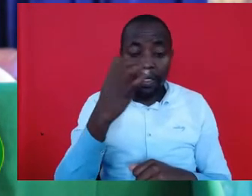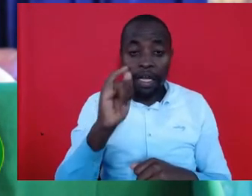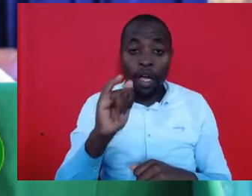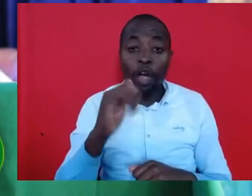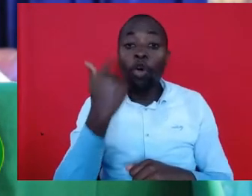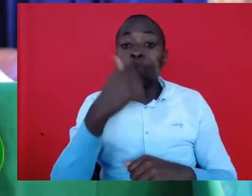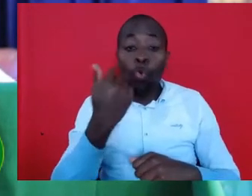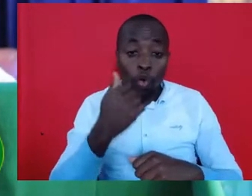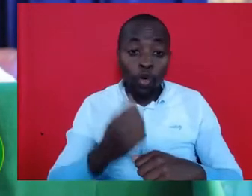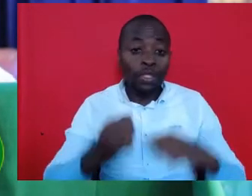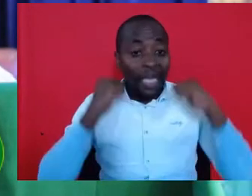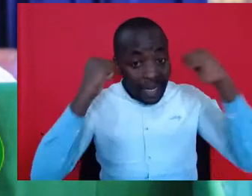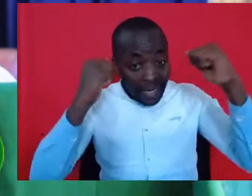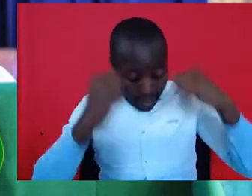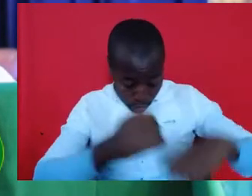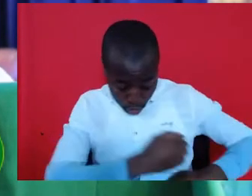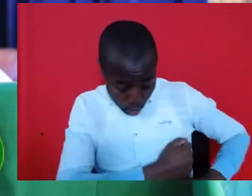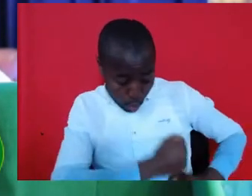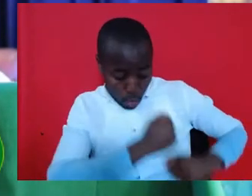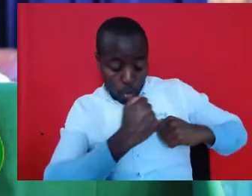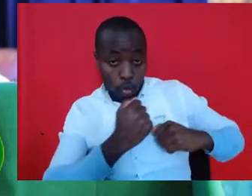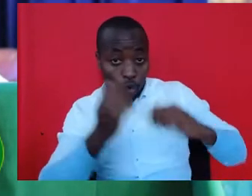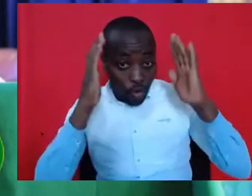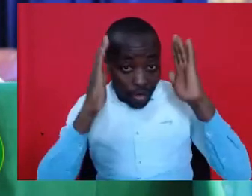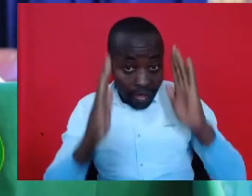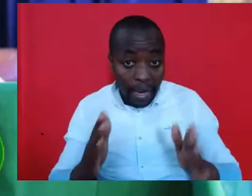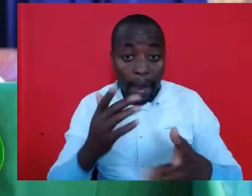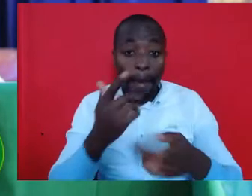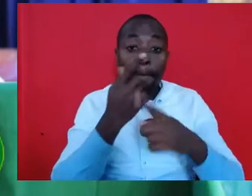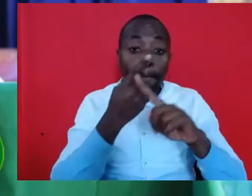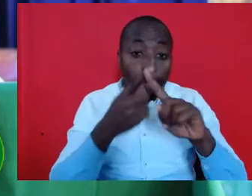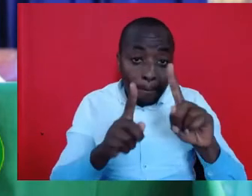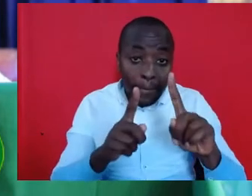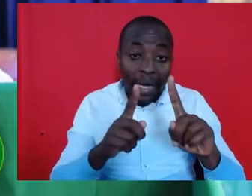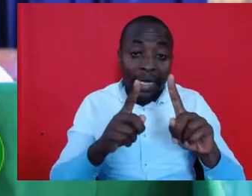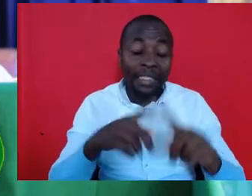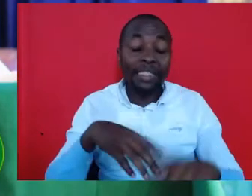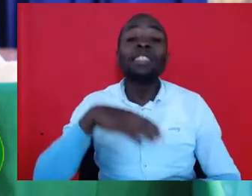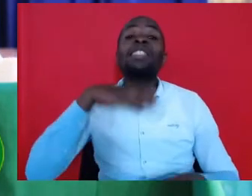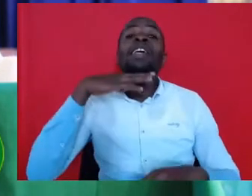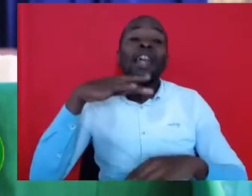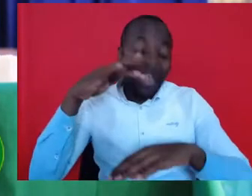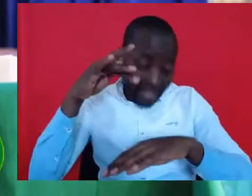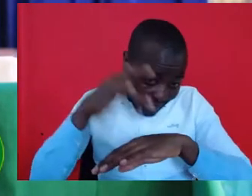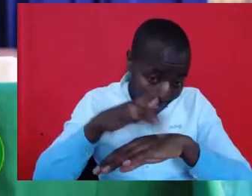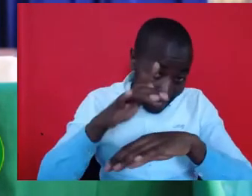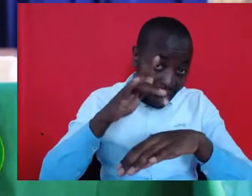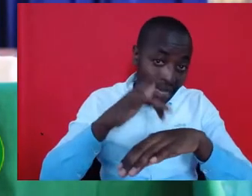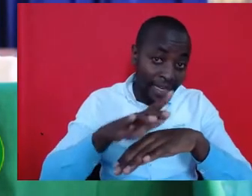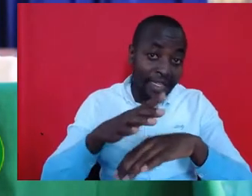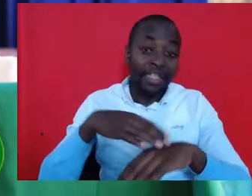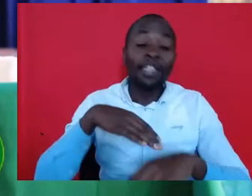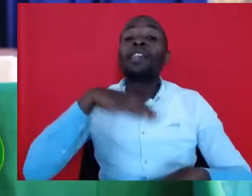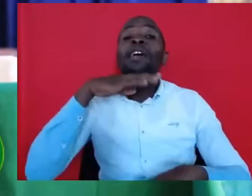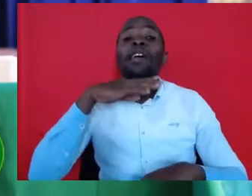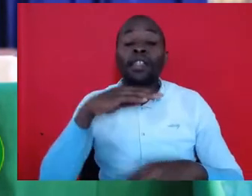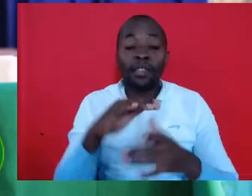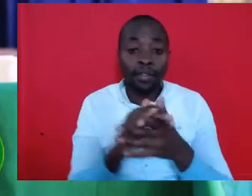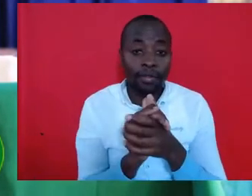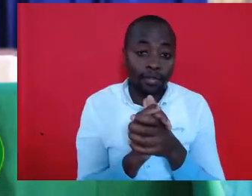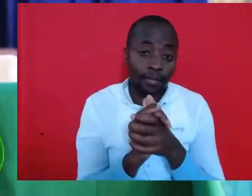hodari, lakini malaria ilimpata akiwa kijana vile vile na akafa.